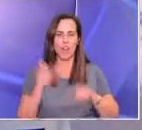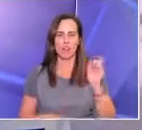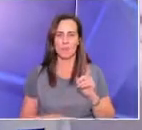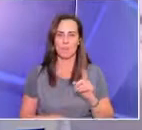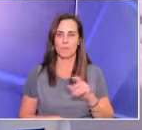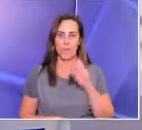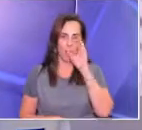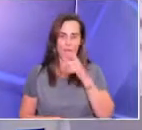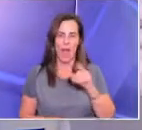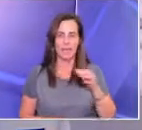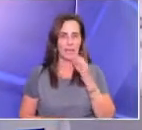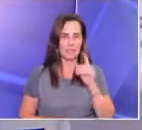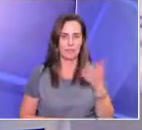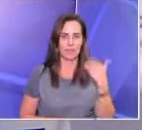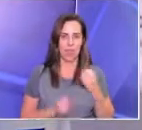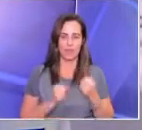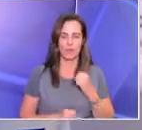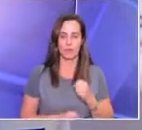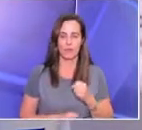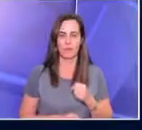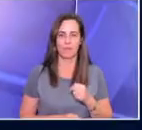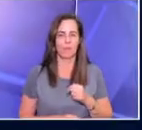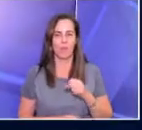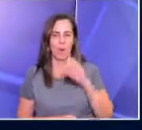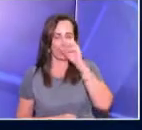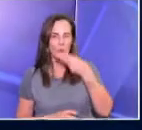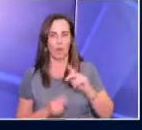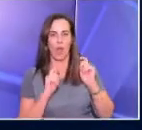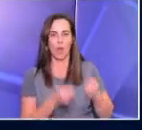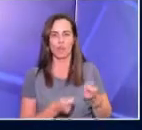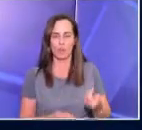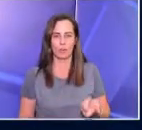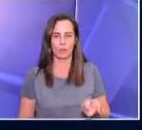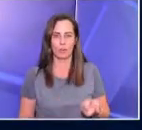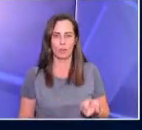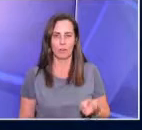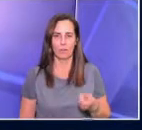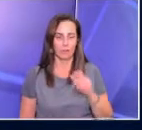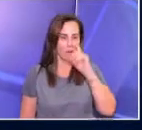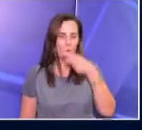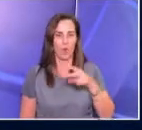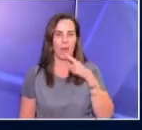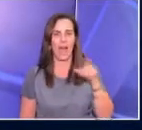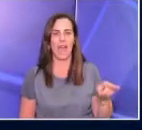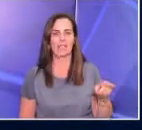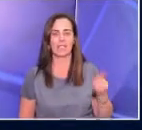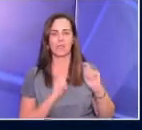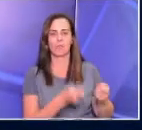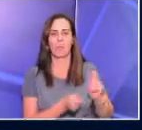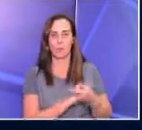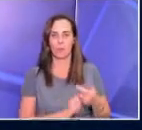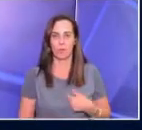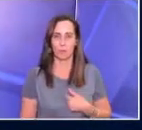אגב, חולדאי... ואז אסף זמיר מאוד מאוד... חולדאי לא יכול להוריש את רשות העירייה. מה זאת אומרת? הוא לא יכול להגיד אסף זמיר עכשיו